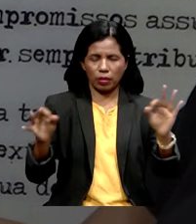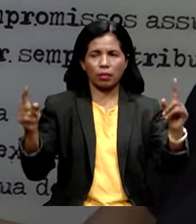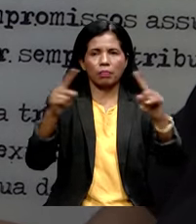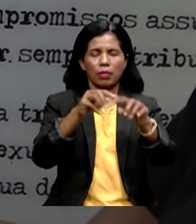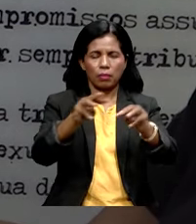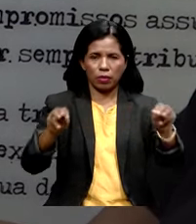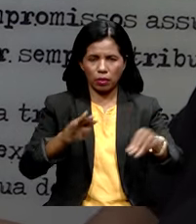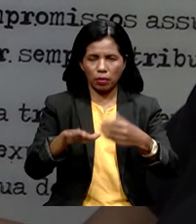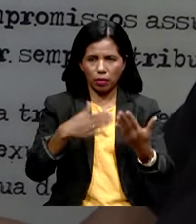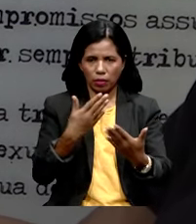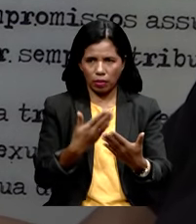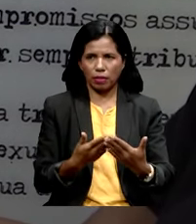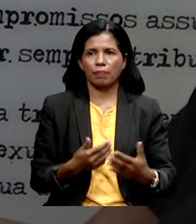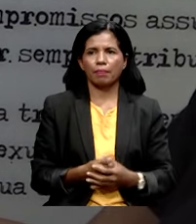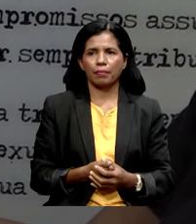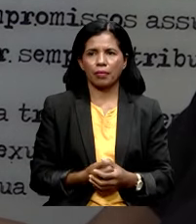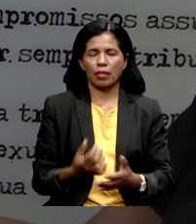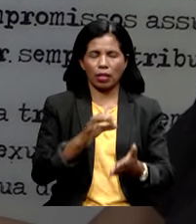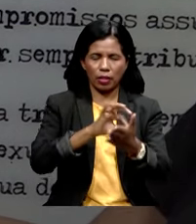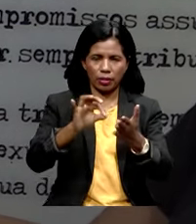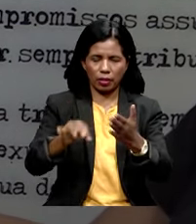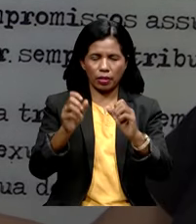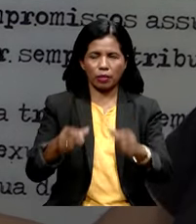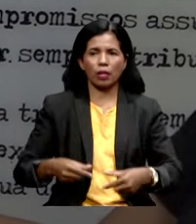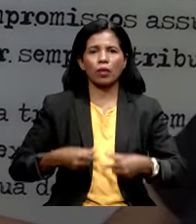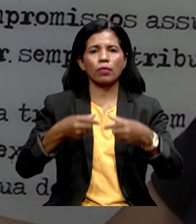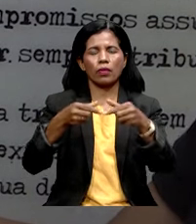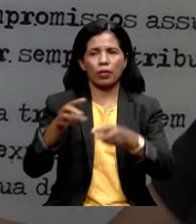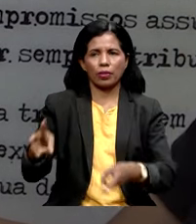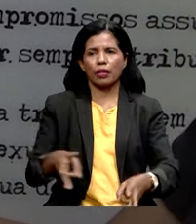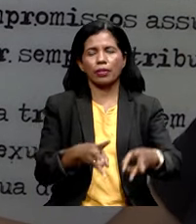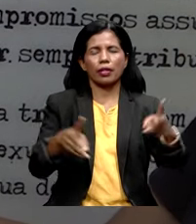munisipi Sirahototo asina prato bele for dalam ba